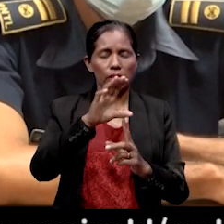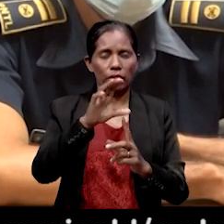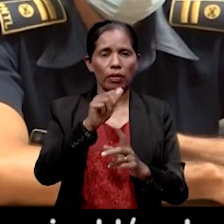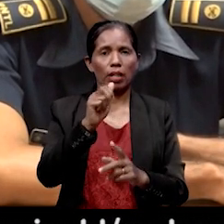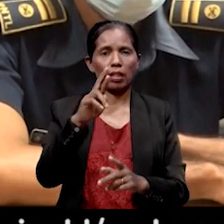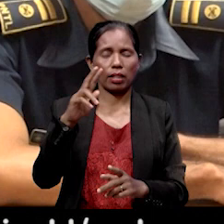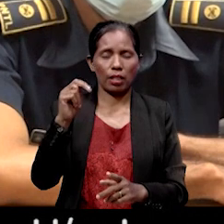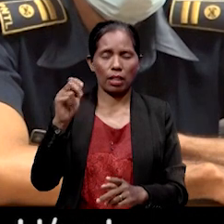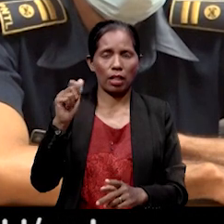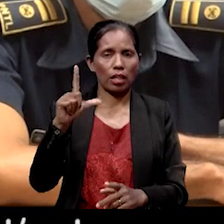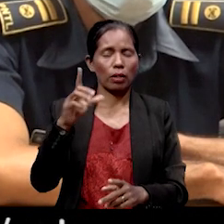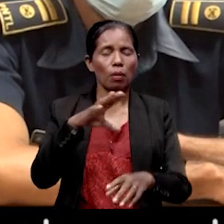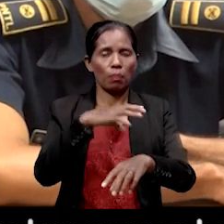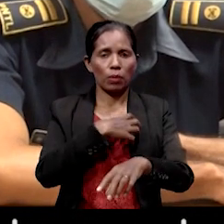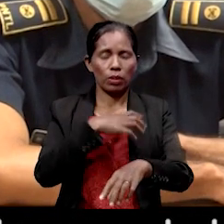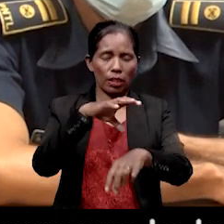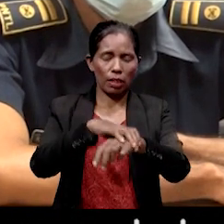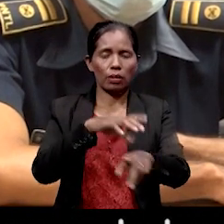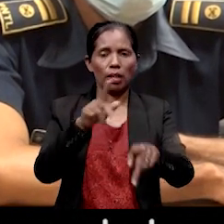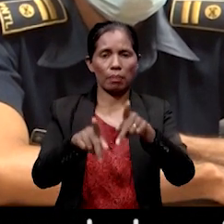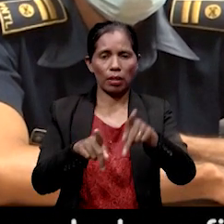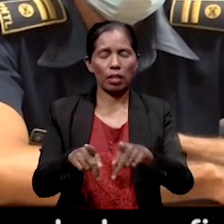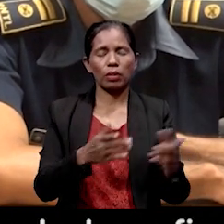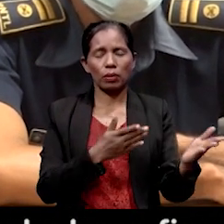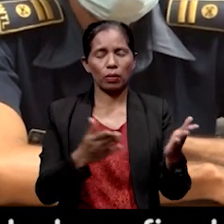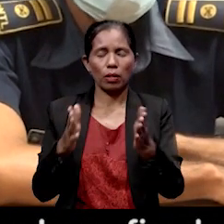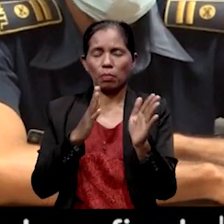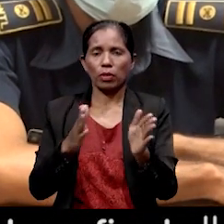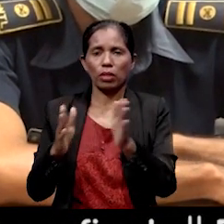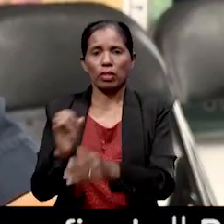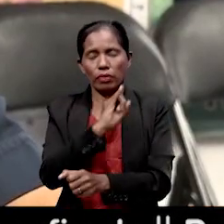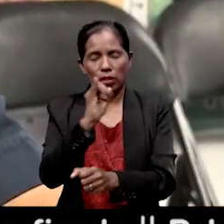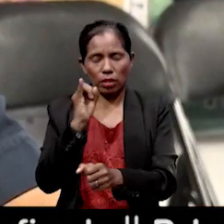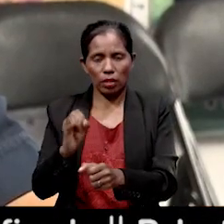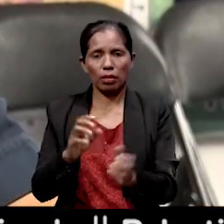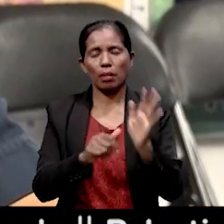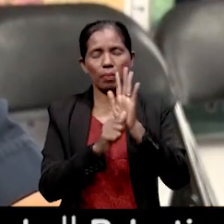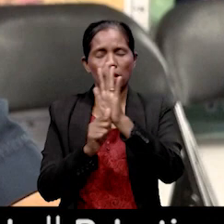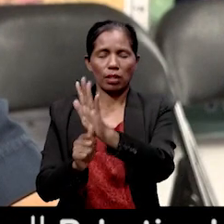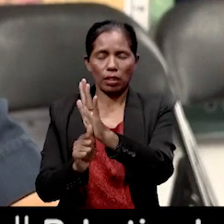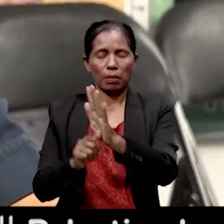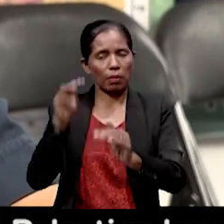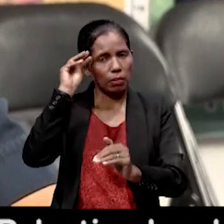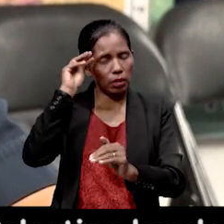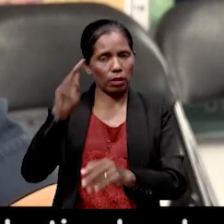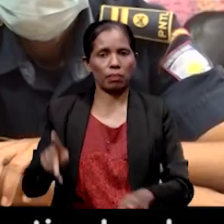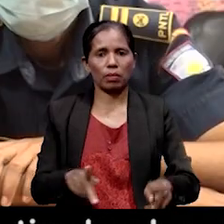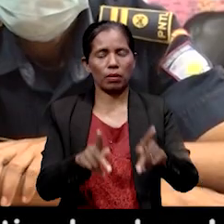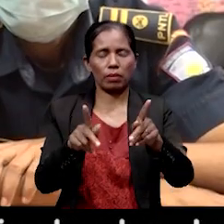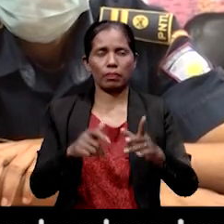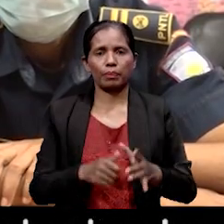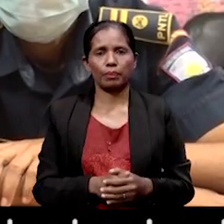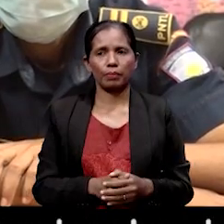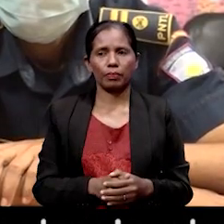Araujo Hateten, polisi kaptura ona sidadaung ne, ho disubmete ba proses investigasaung hafoi na presenta ba Ministeru Publiku. Transaksaung ilegal